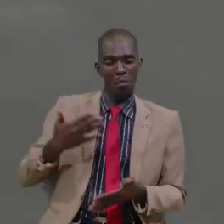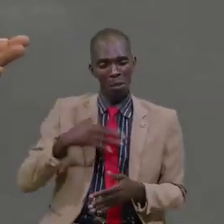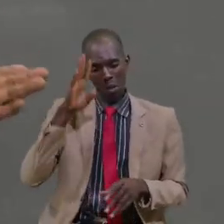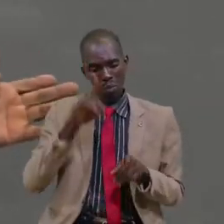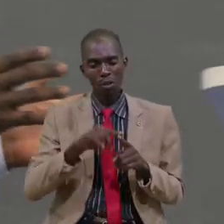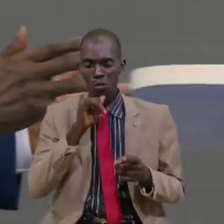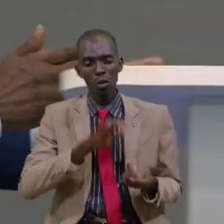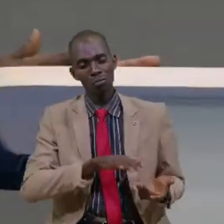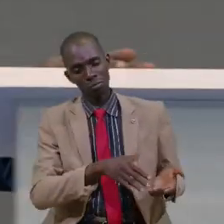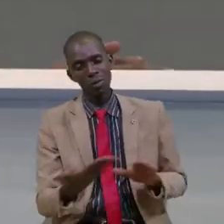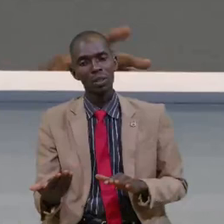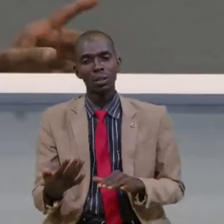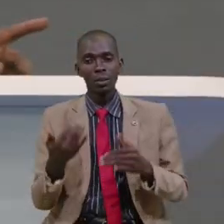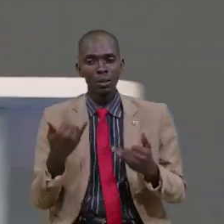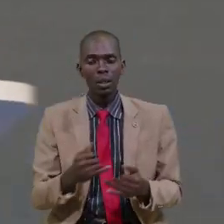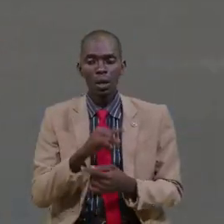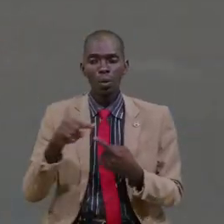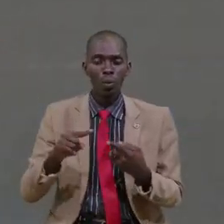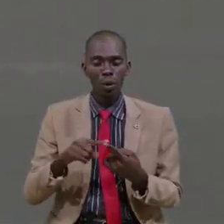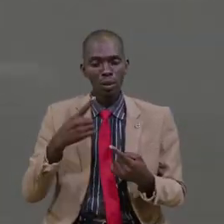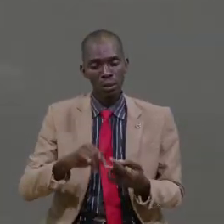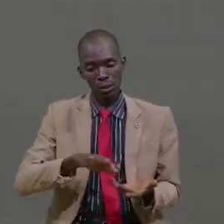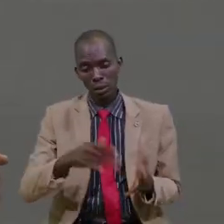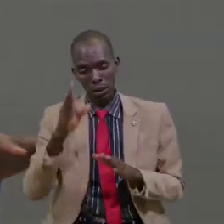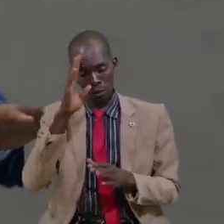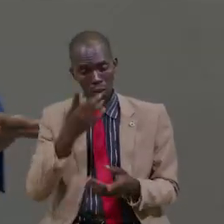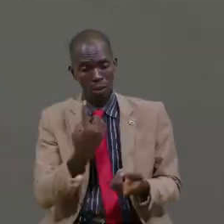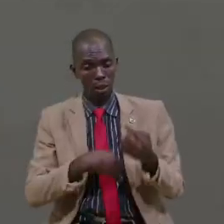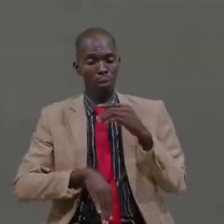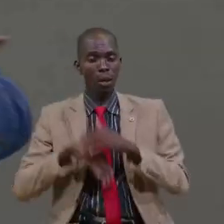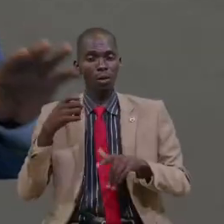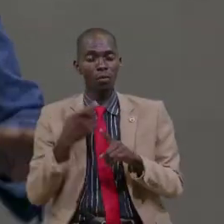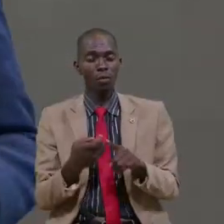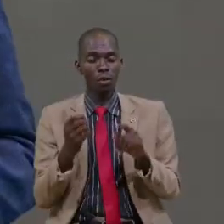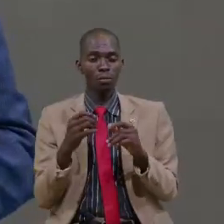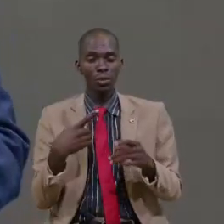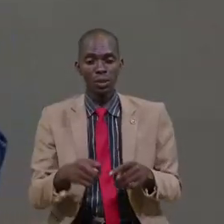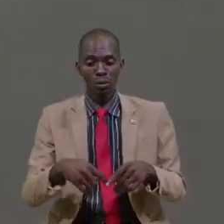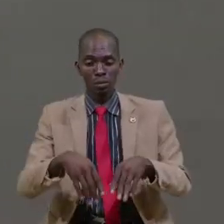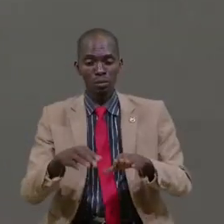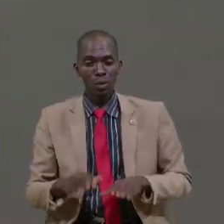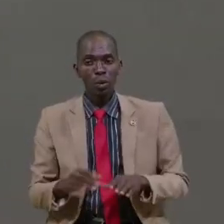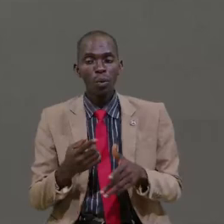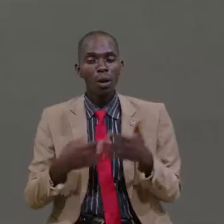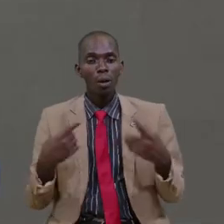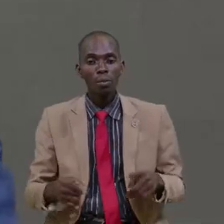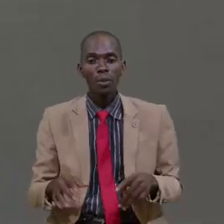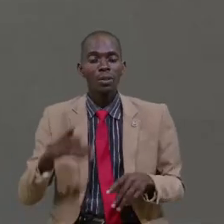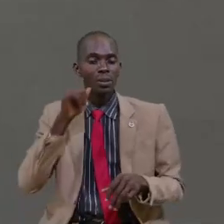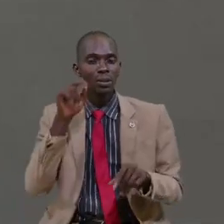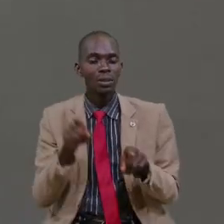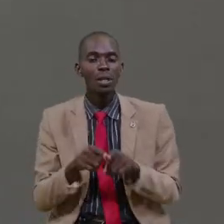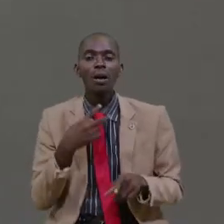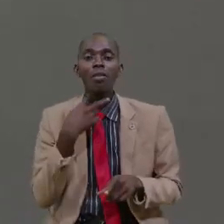mort. Maintenant, Lazare sort. Et même leurs voix ont changé. Les voix